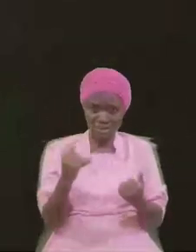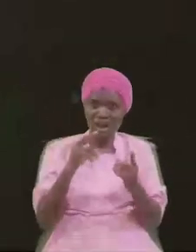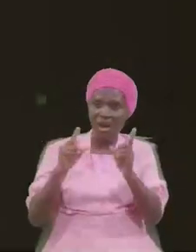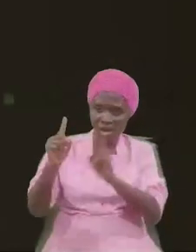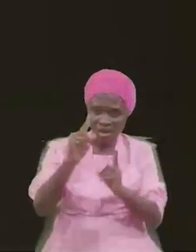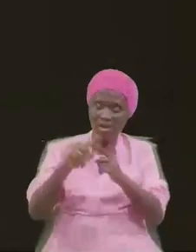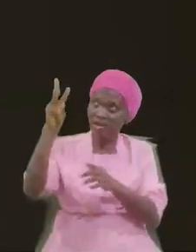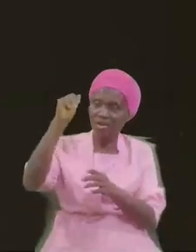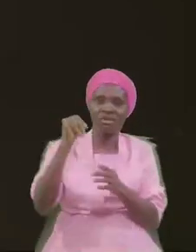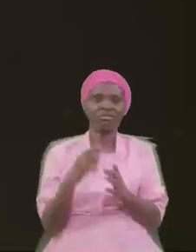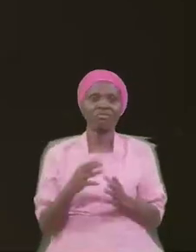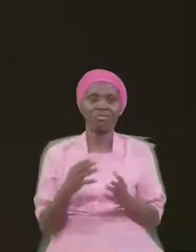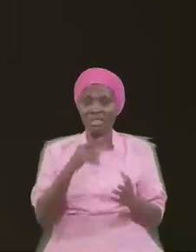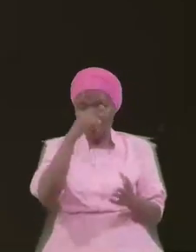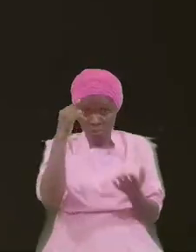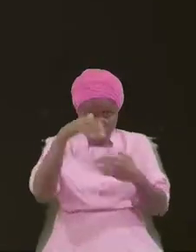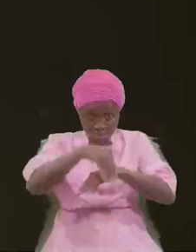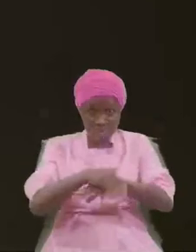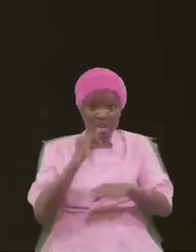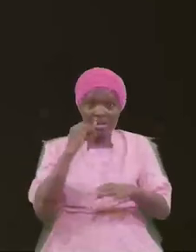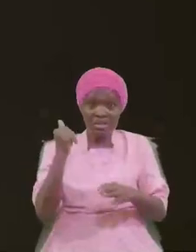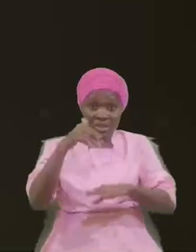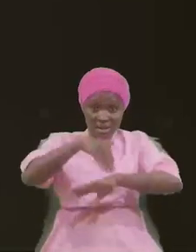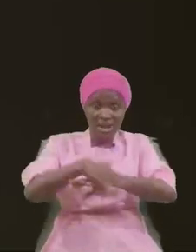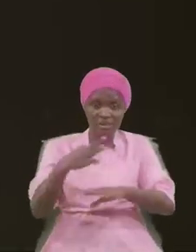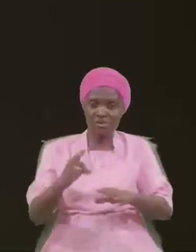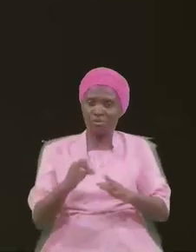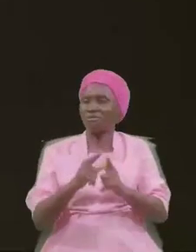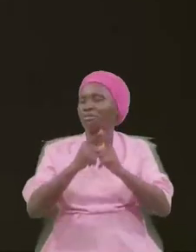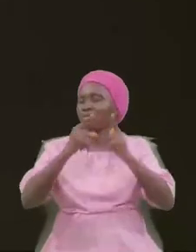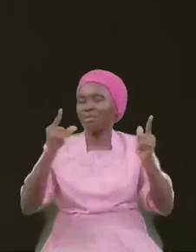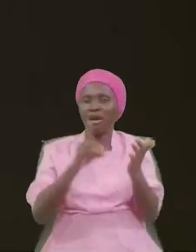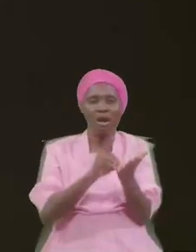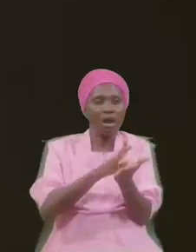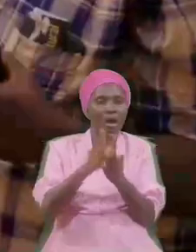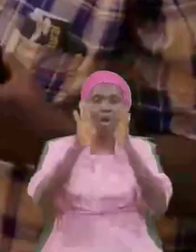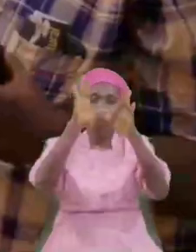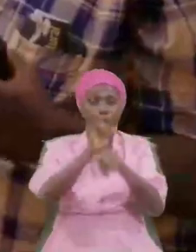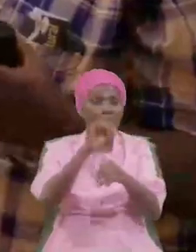la soirée de prodiges surnaturels dans votre vie.